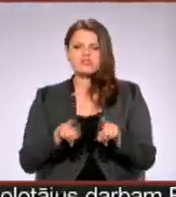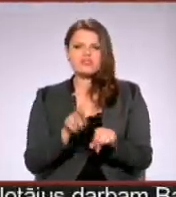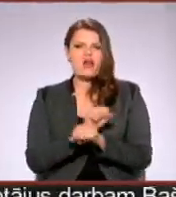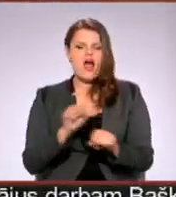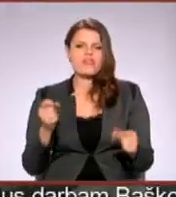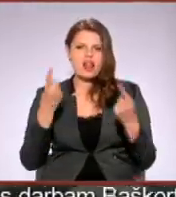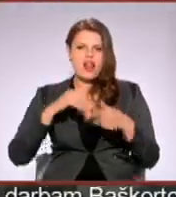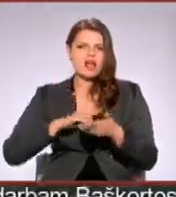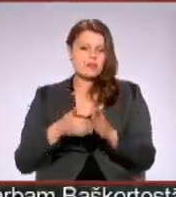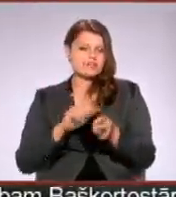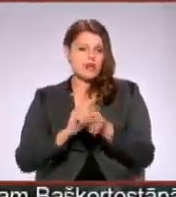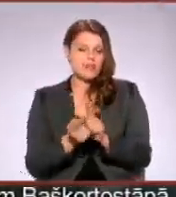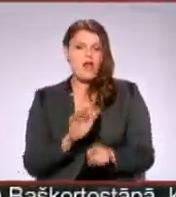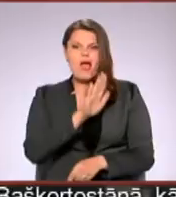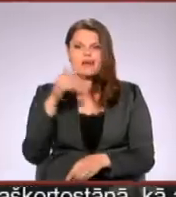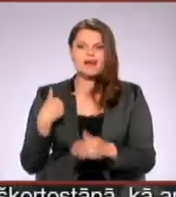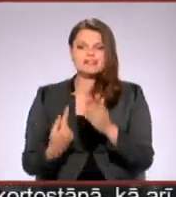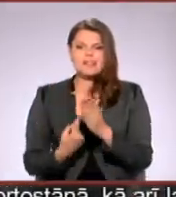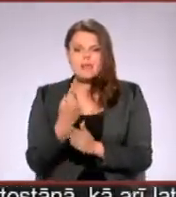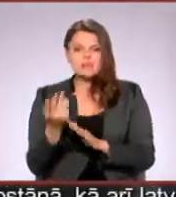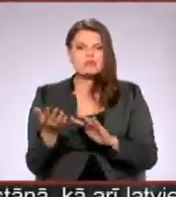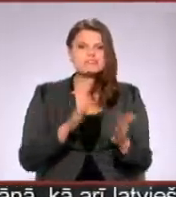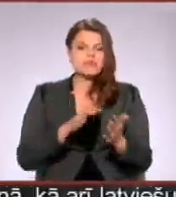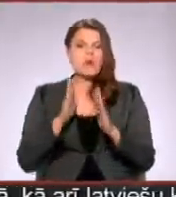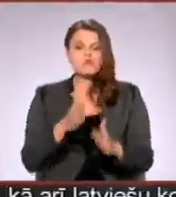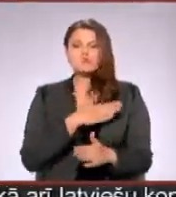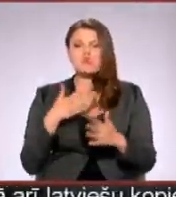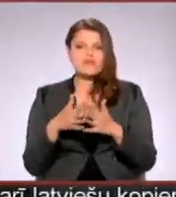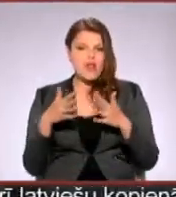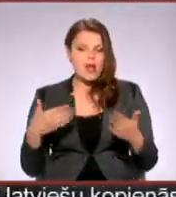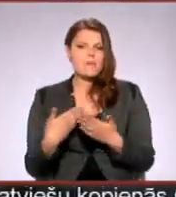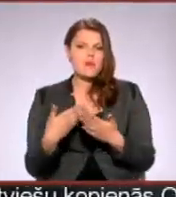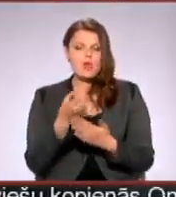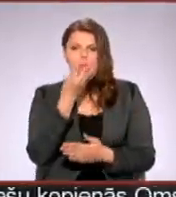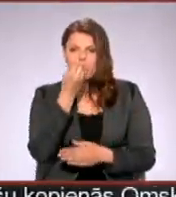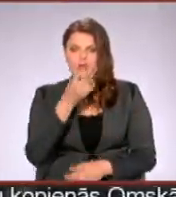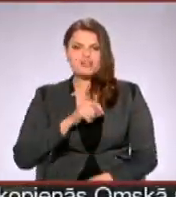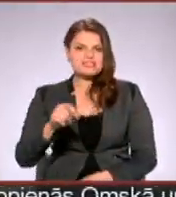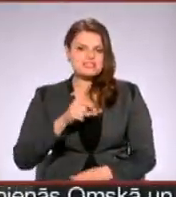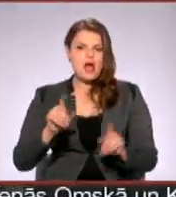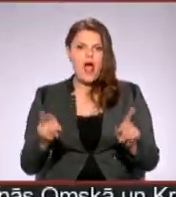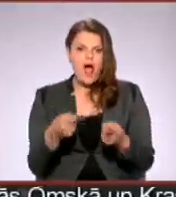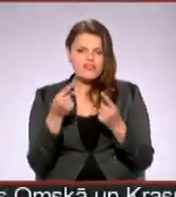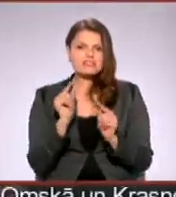straujas laika maiņas. Viņa gaisa temperatūras svārstības būs ļoti lielas, piemēram, puču stādiņi